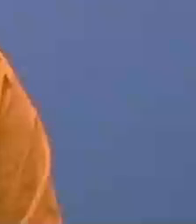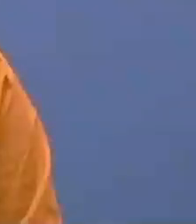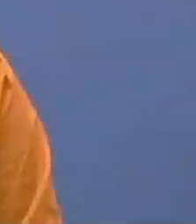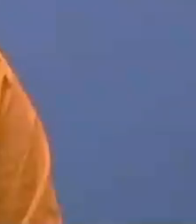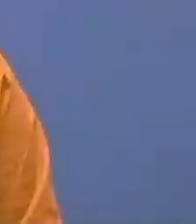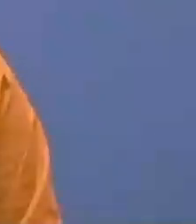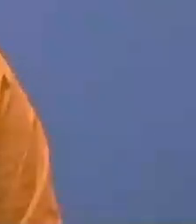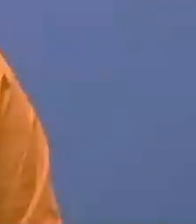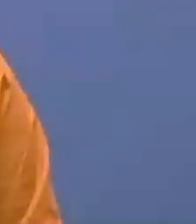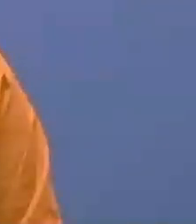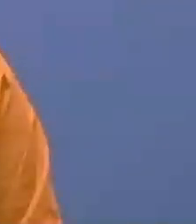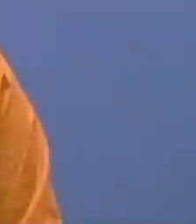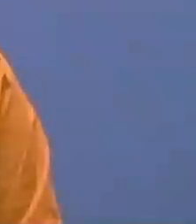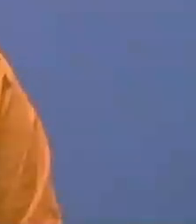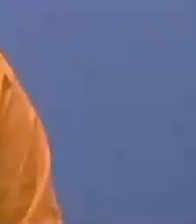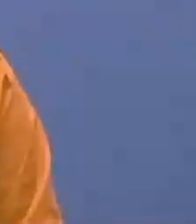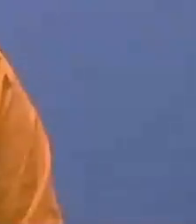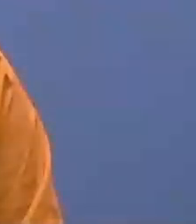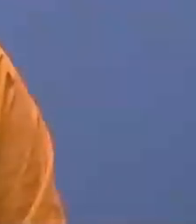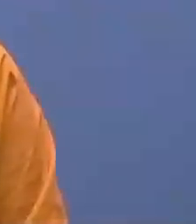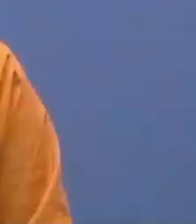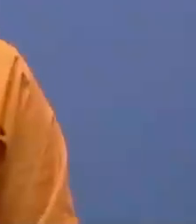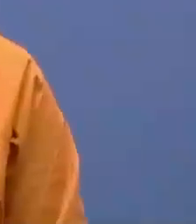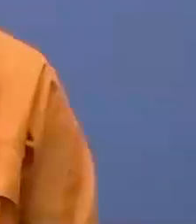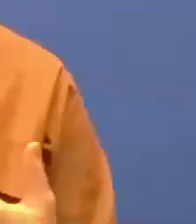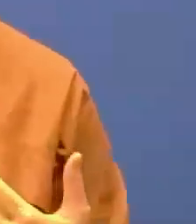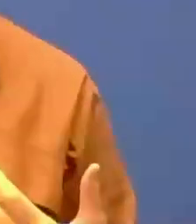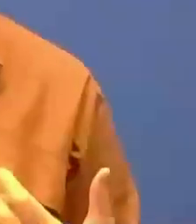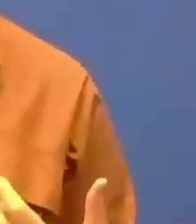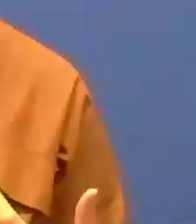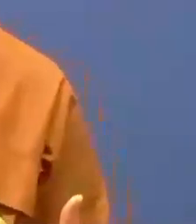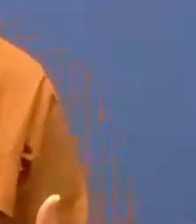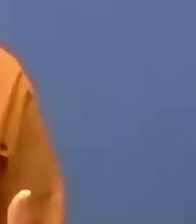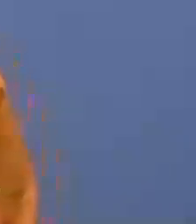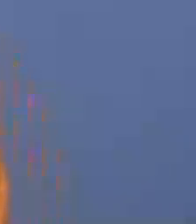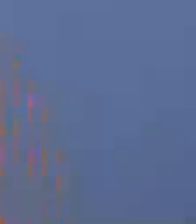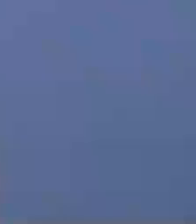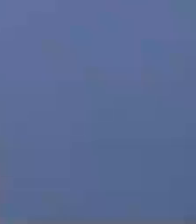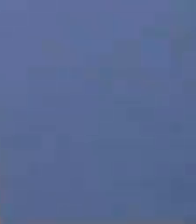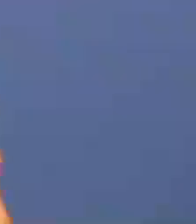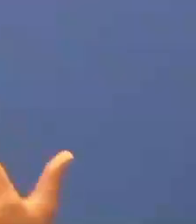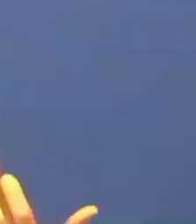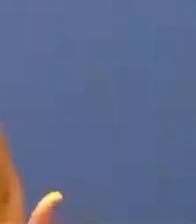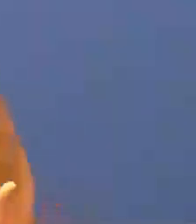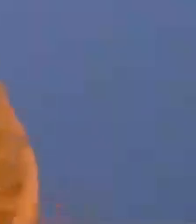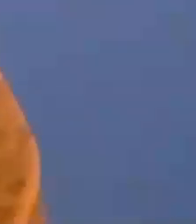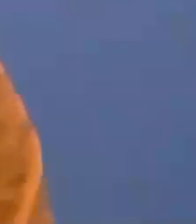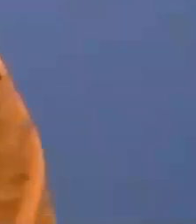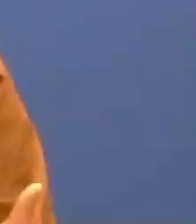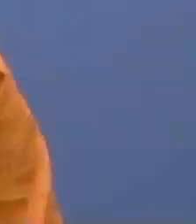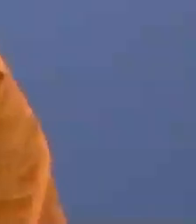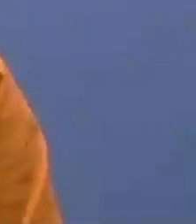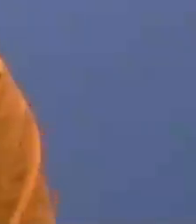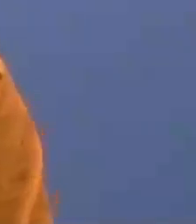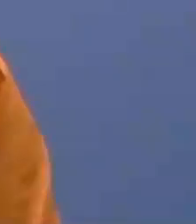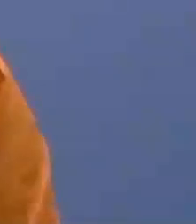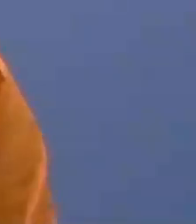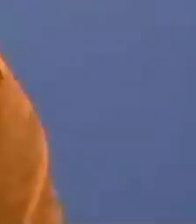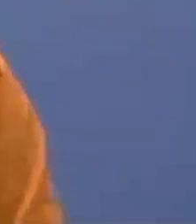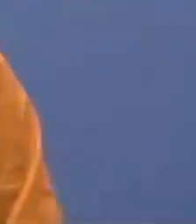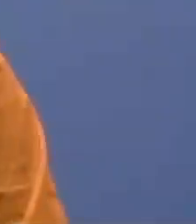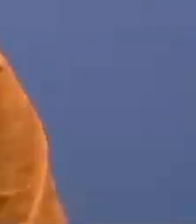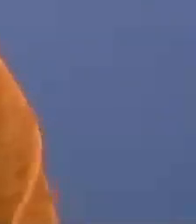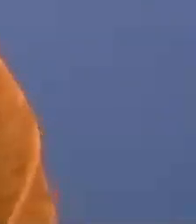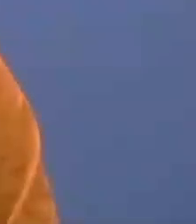之前呢说是从脚掌到头顶没有一处完全的，所以在我们得救之后呢，我们的头啊、脚